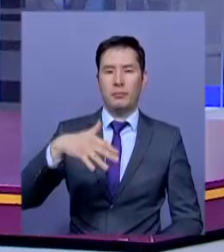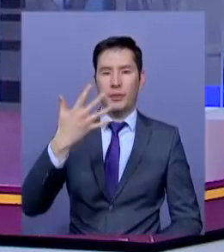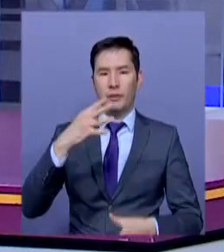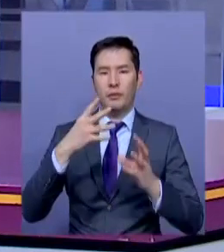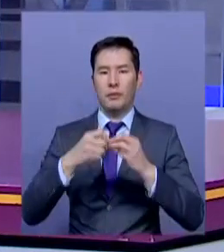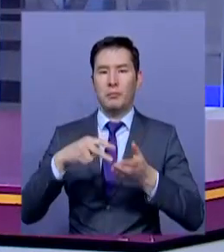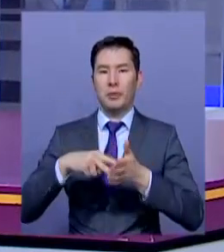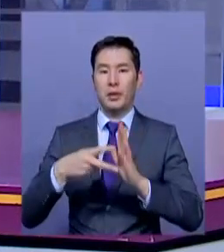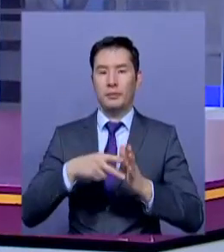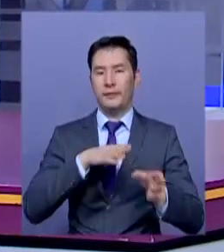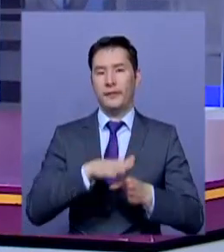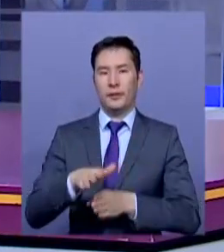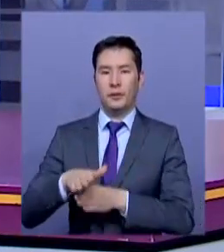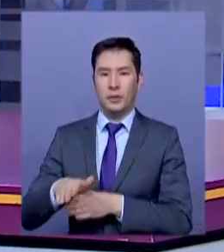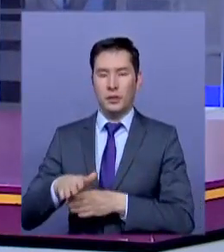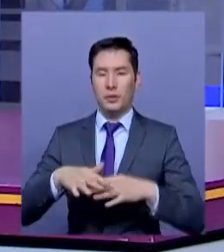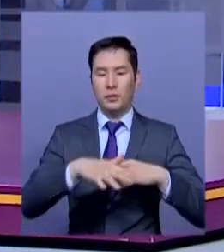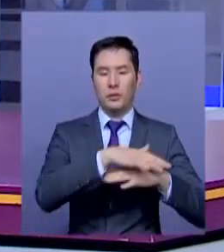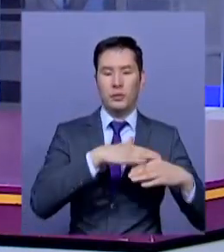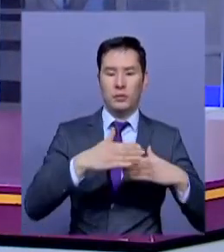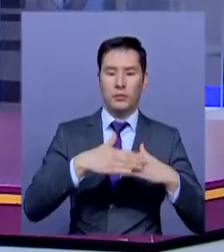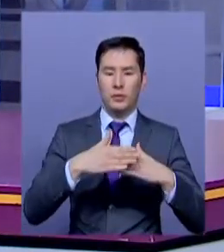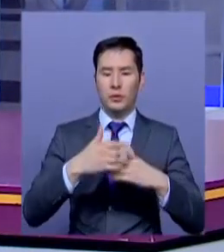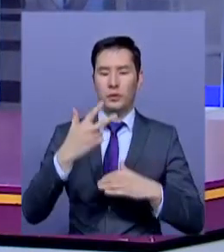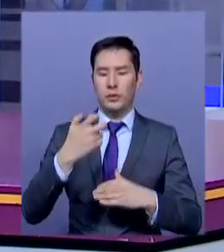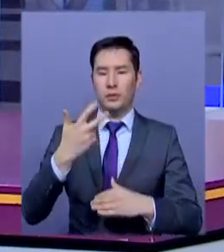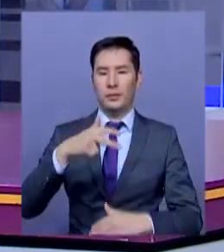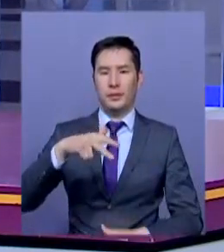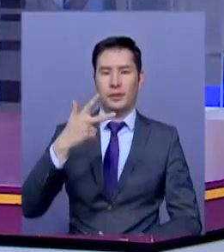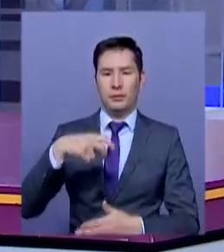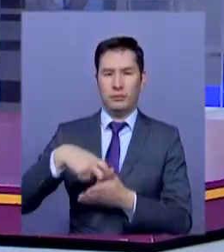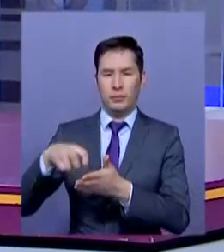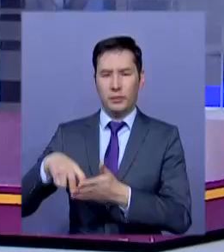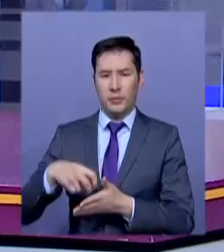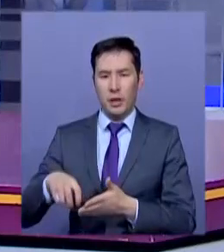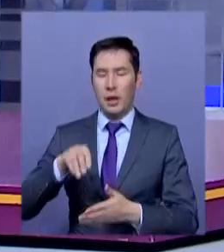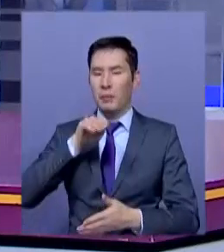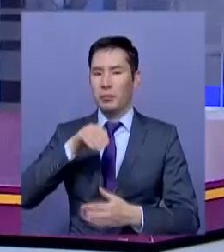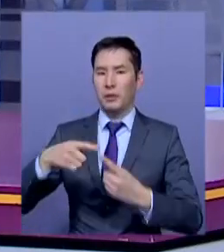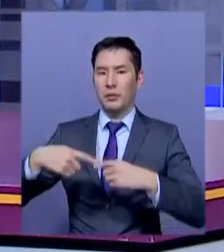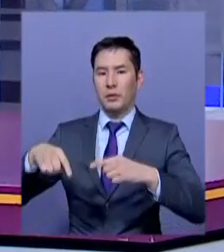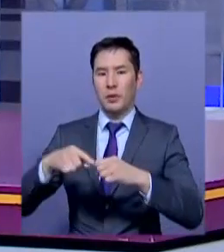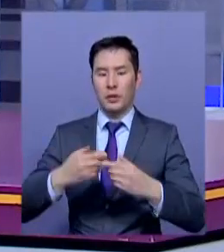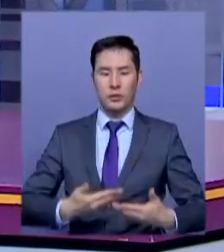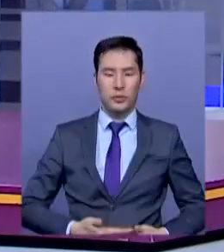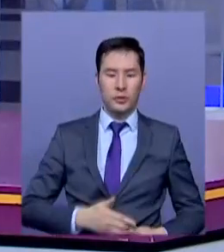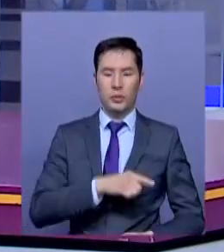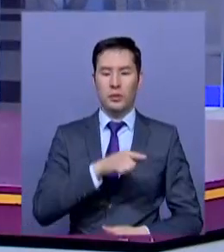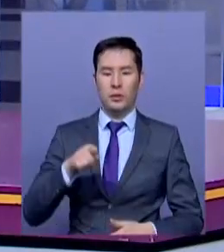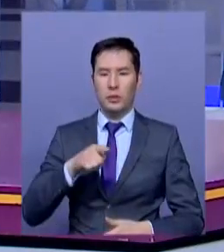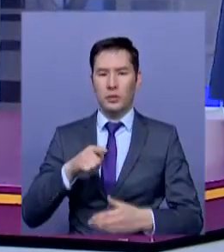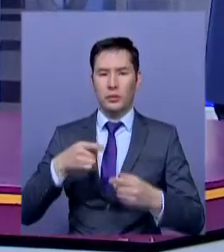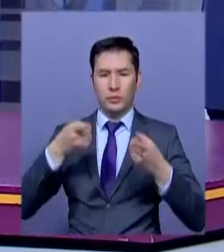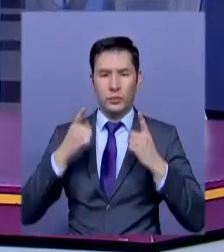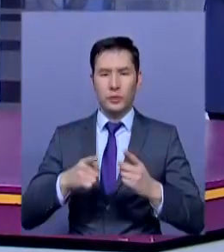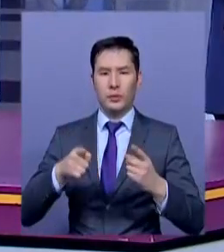асқан. Былтыр халық өз тарапынан 333 өтінім тастаған еді. Бірақ сарапшылар мен тұрғындар оның ішінен шын керегін